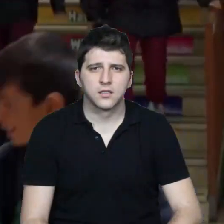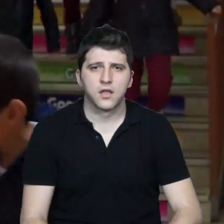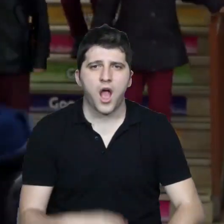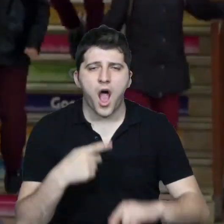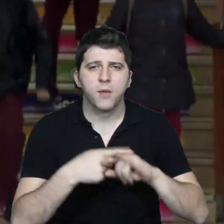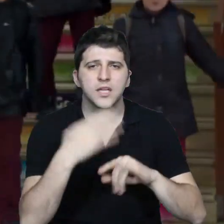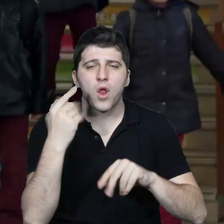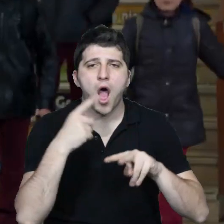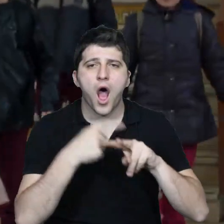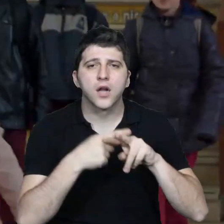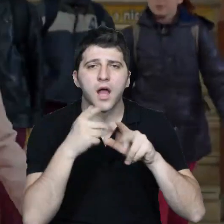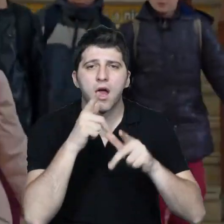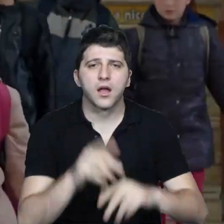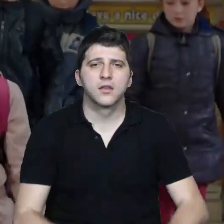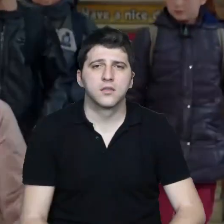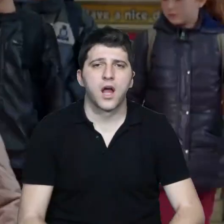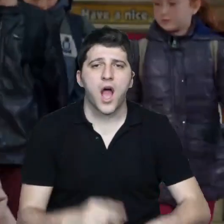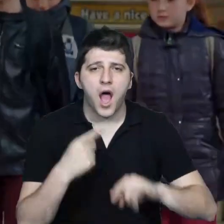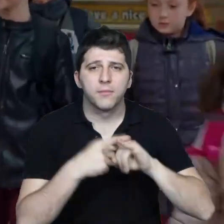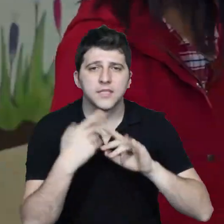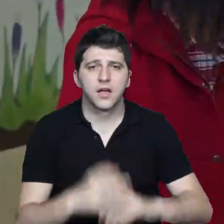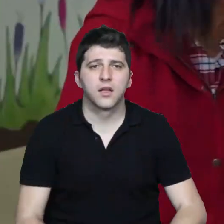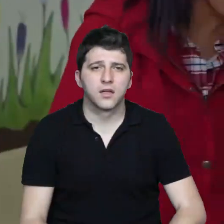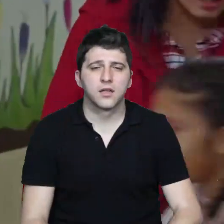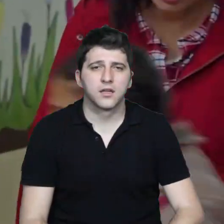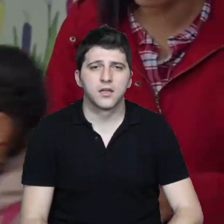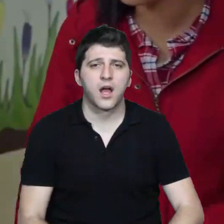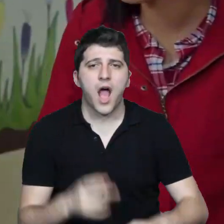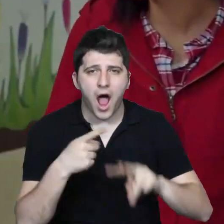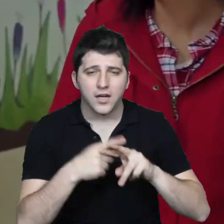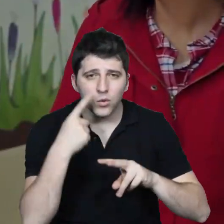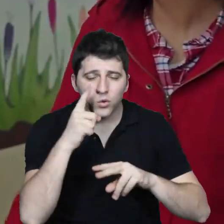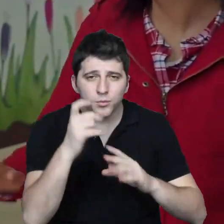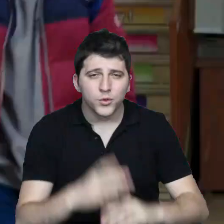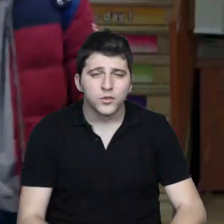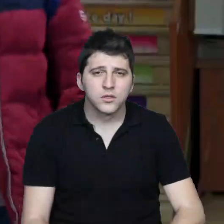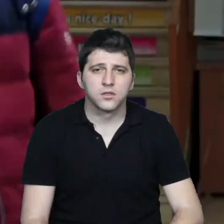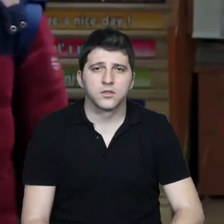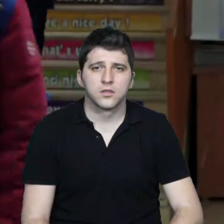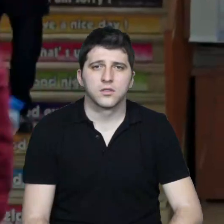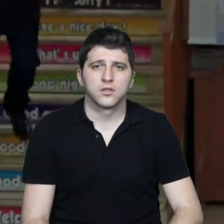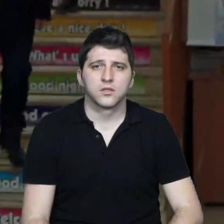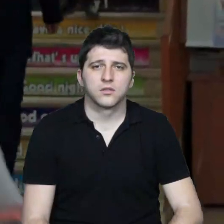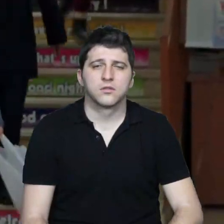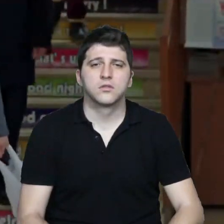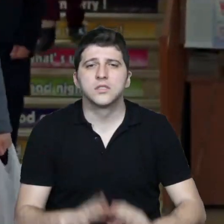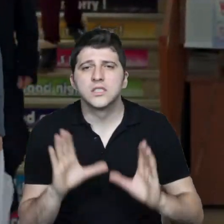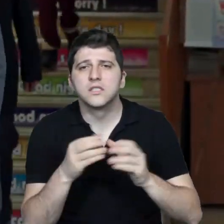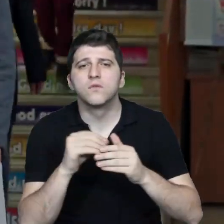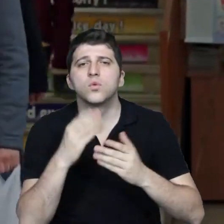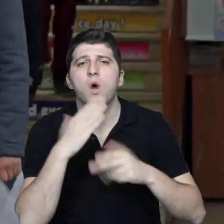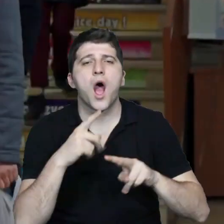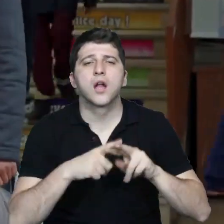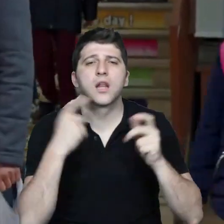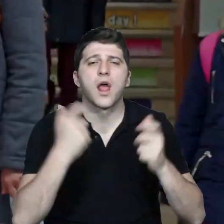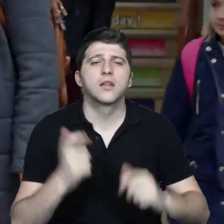geliyor. Arda. Kız Ayşe. Hamza. Kız Ayşe, Arda'yı gördün mü? Sınıfta yok. Arda